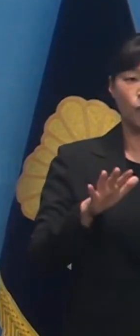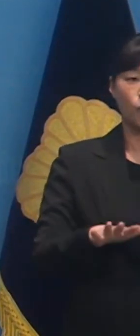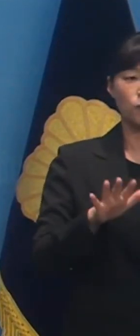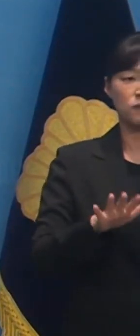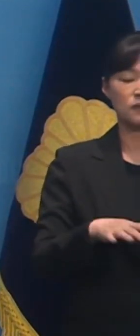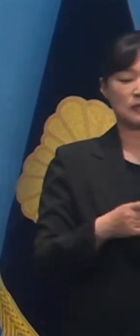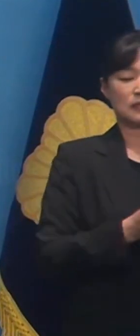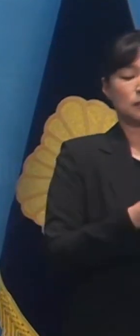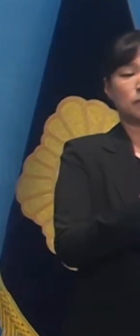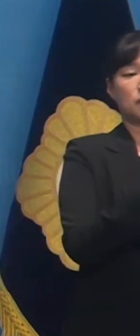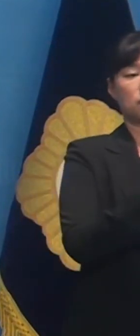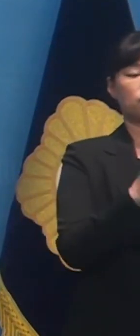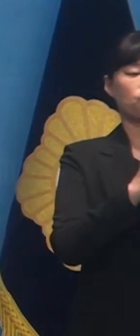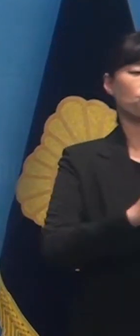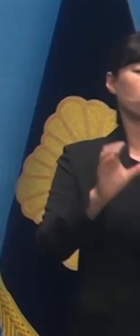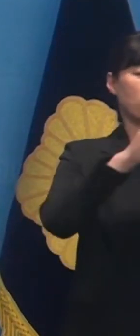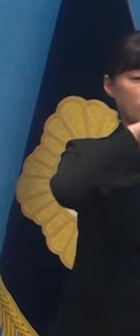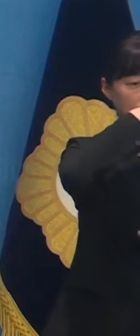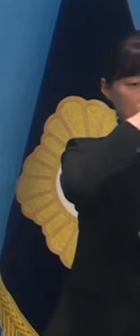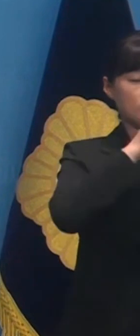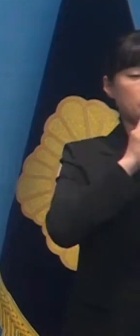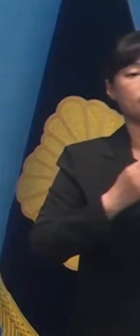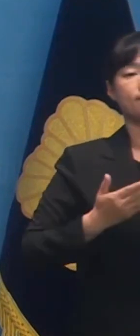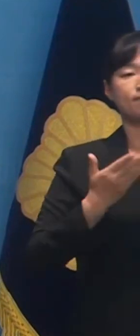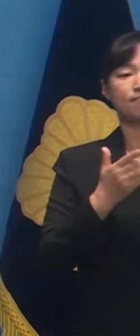오늘은 시급한 추경에 대해서 말씀드리겠습니다.